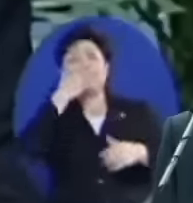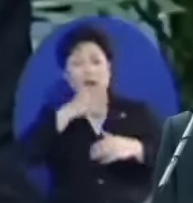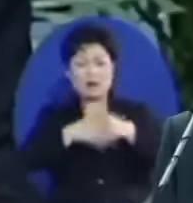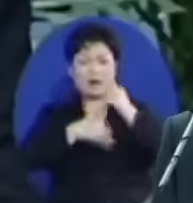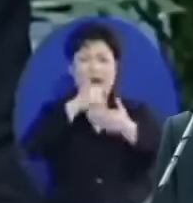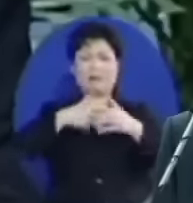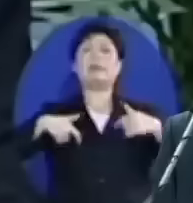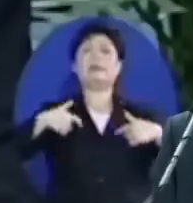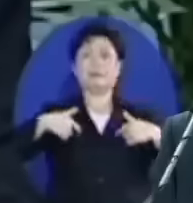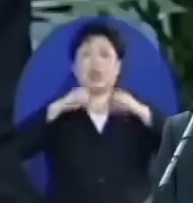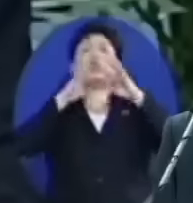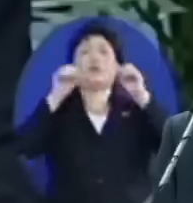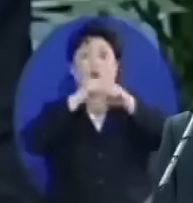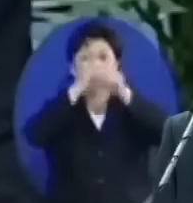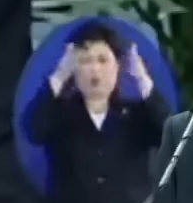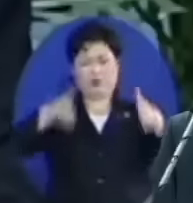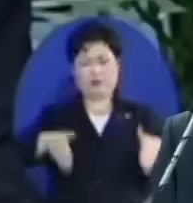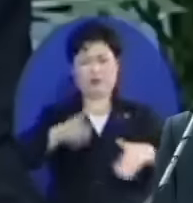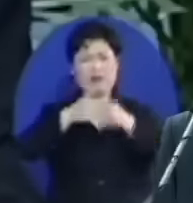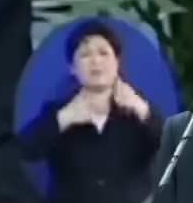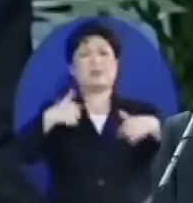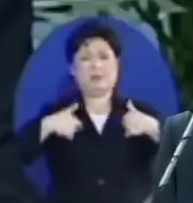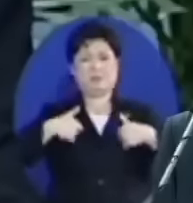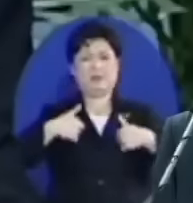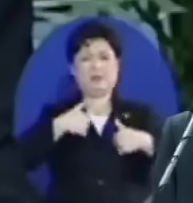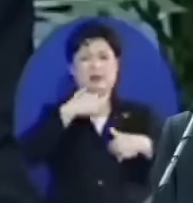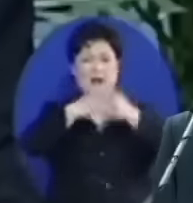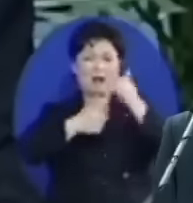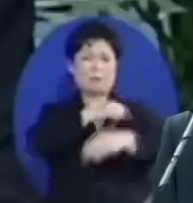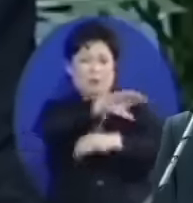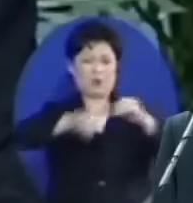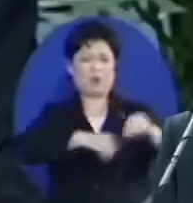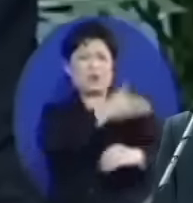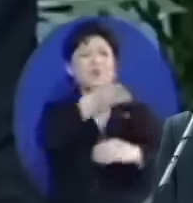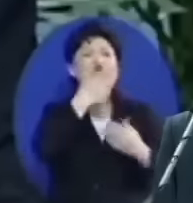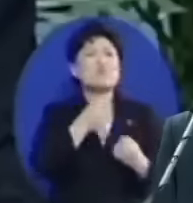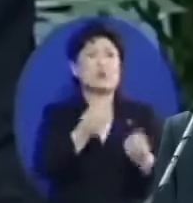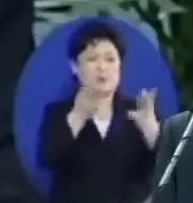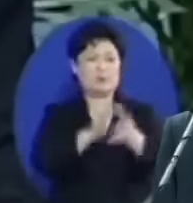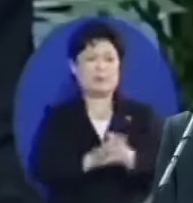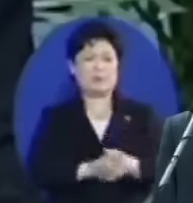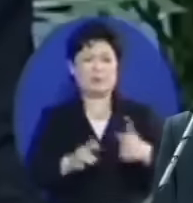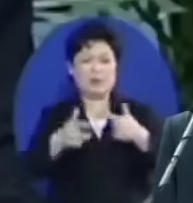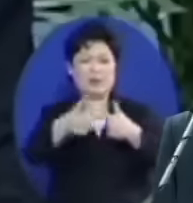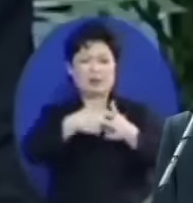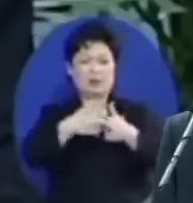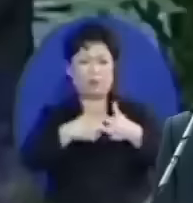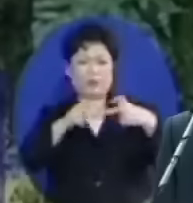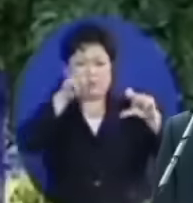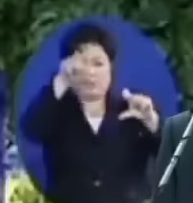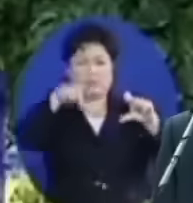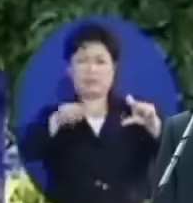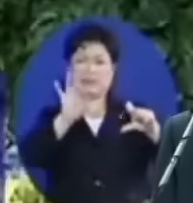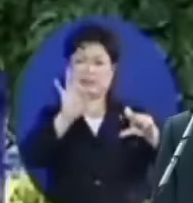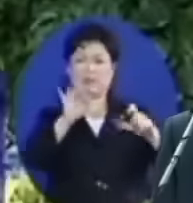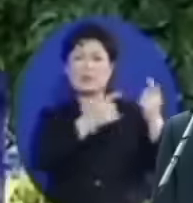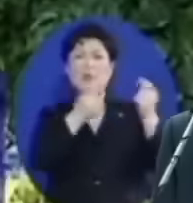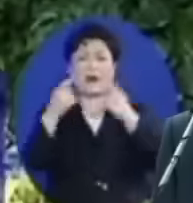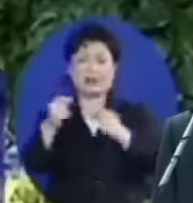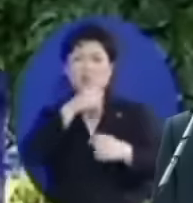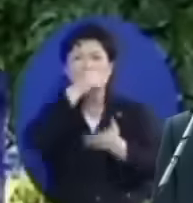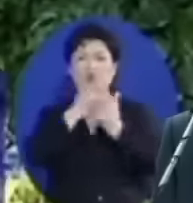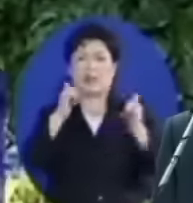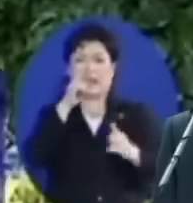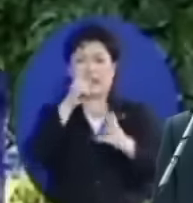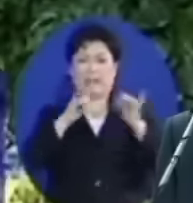하나님을 기쁘시게 하면 하나님이 여러분을 축복해 주시지 않겠습니까? 누가복음 15장 10절에 내가 너에게 이르노니 이와 같이 죄인